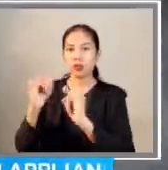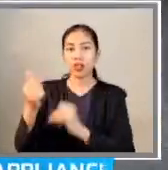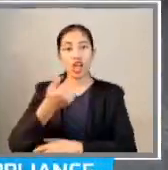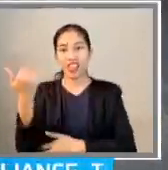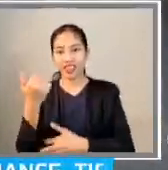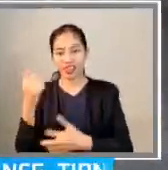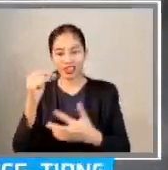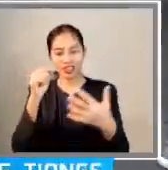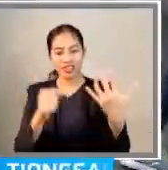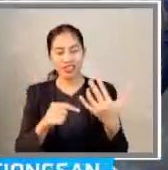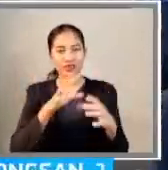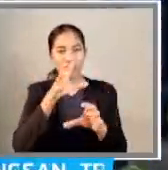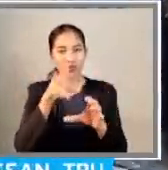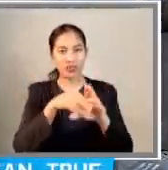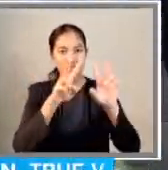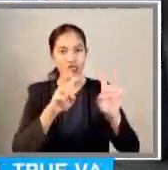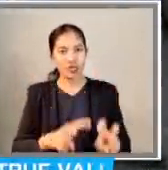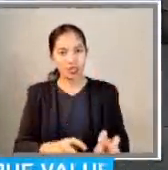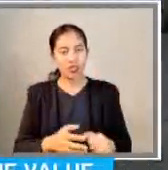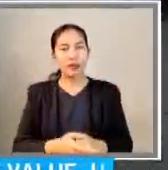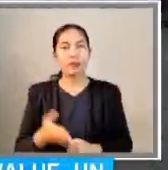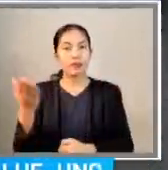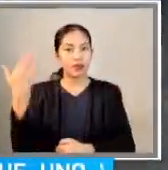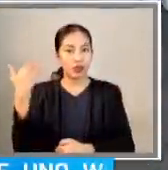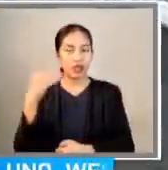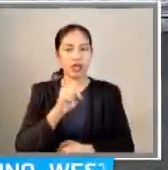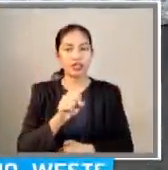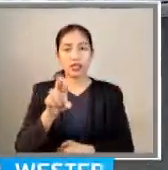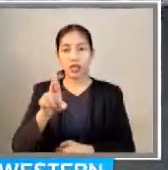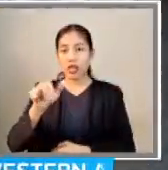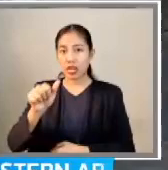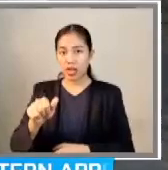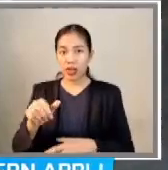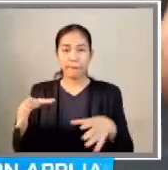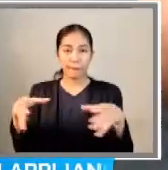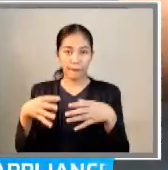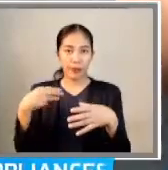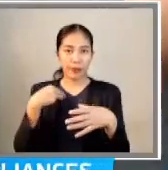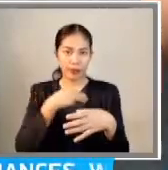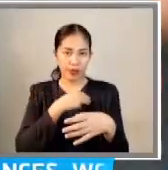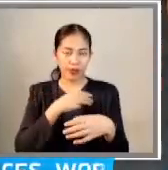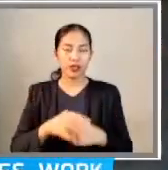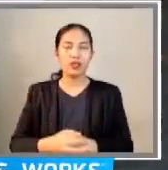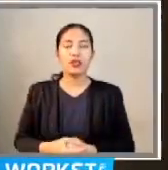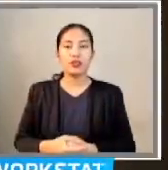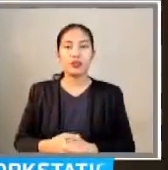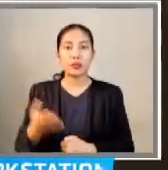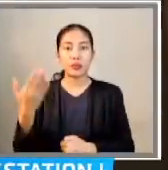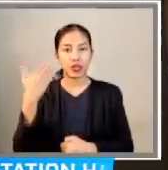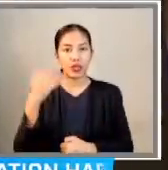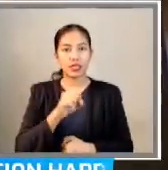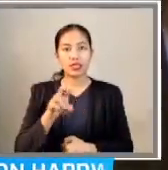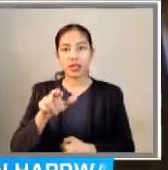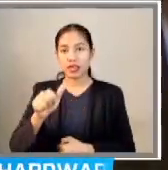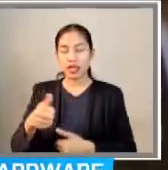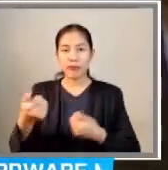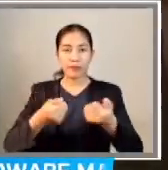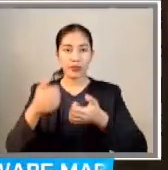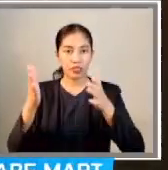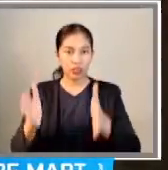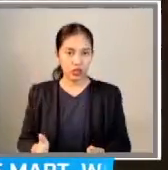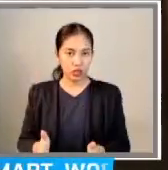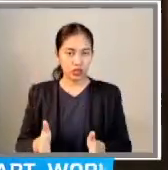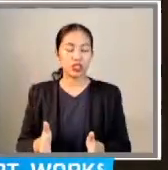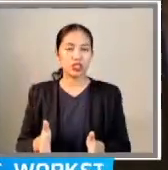sina dating SRA Board Member Aurelio Valderrama at dating SRA Administrator Herman Hildo Serafica